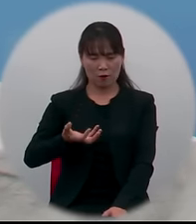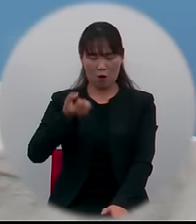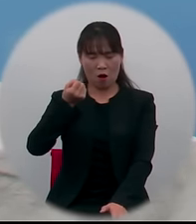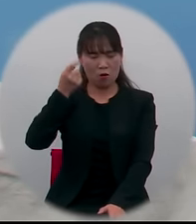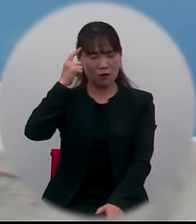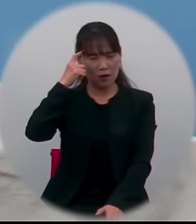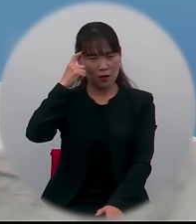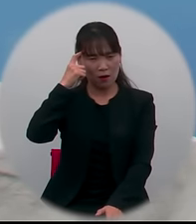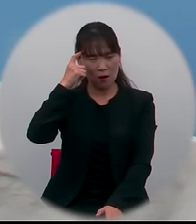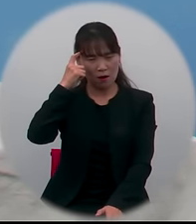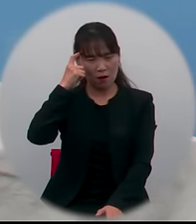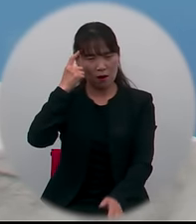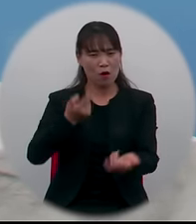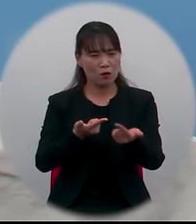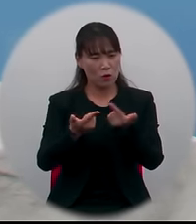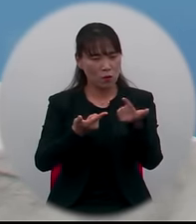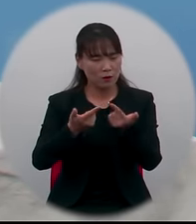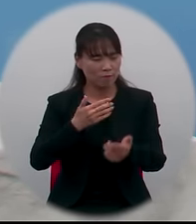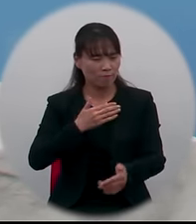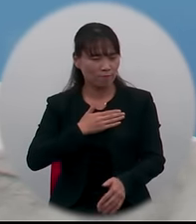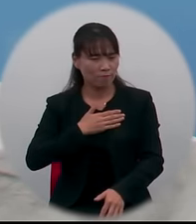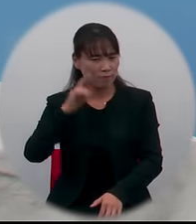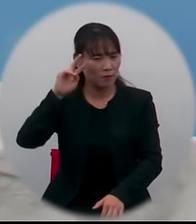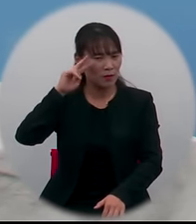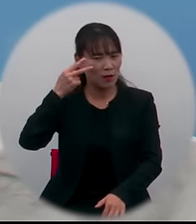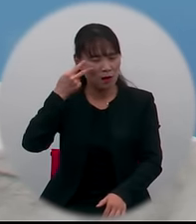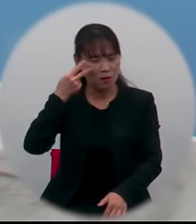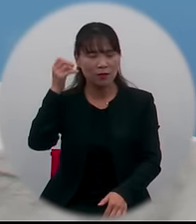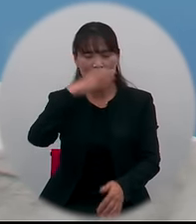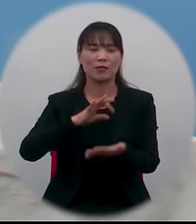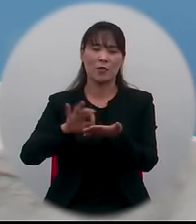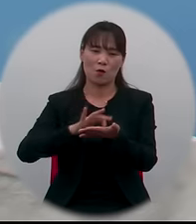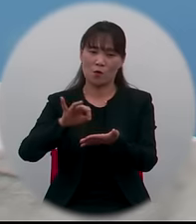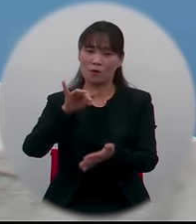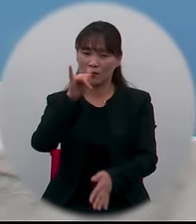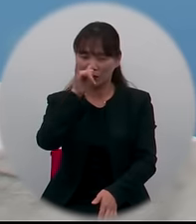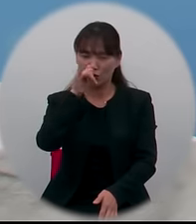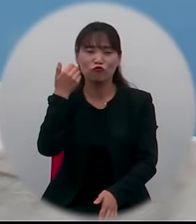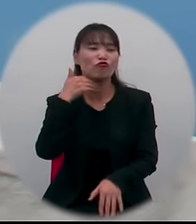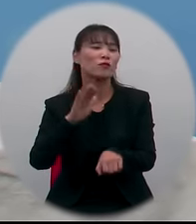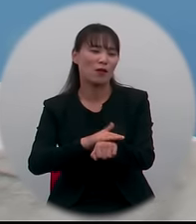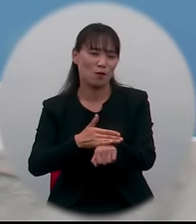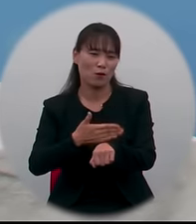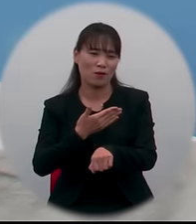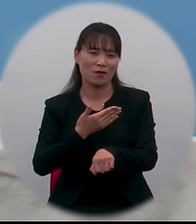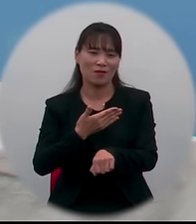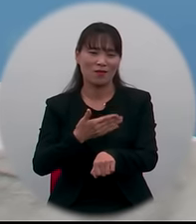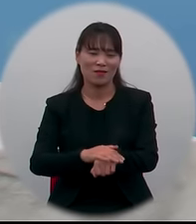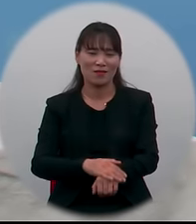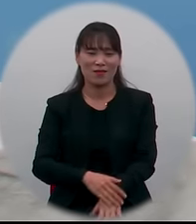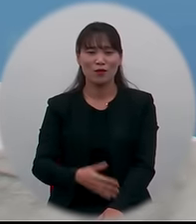간 통제감의 착각하여 그것을 함부로 쓰기 시작해요 누구에게 잘못이 있죠네 잘못 쓰는 자녀가 아니라